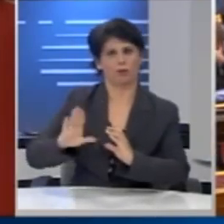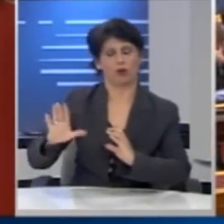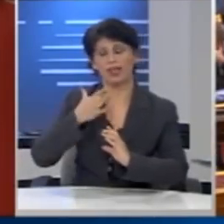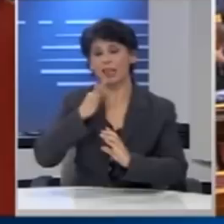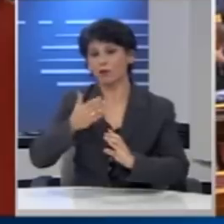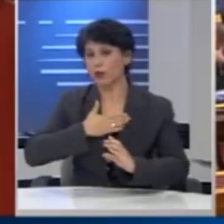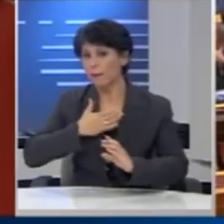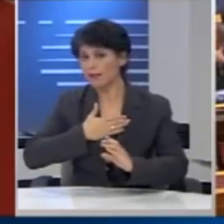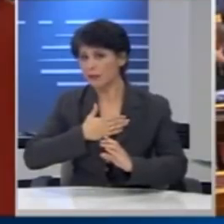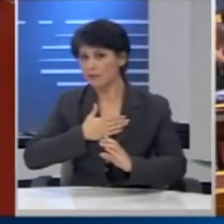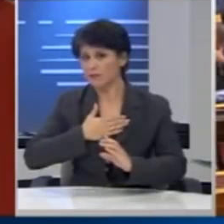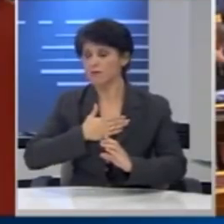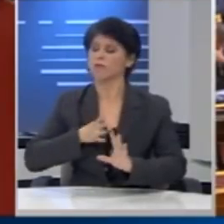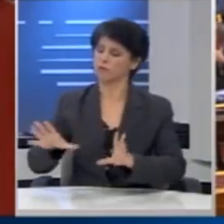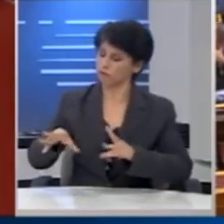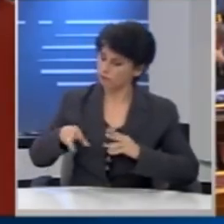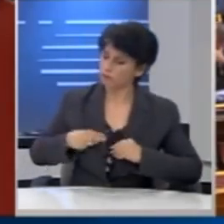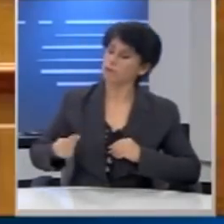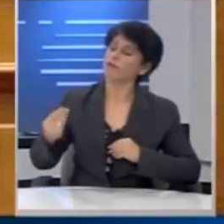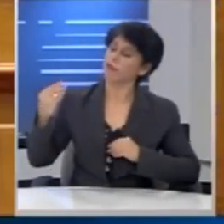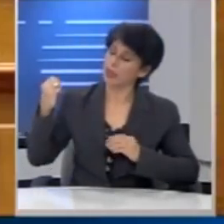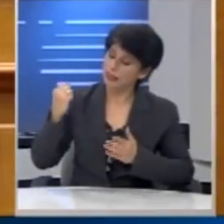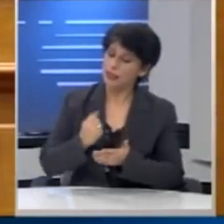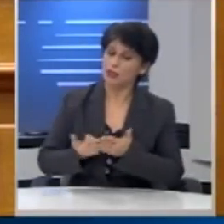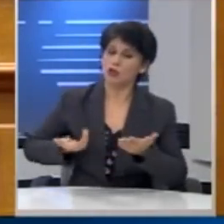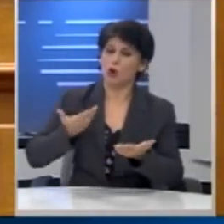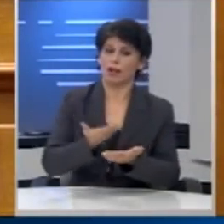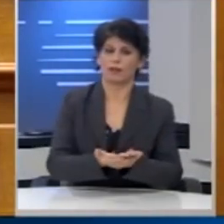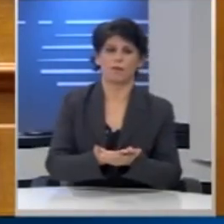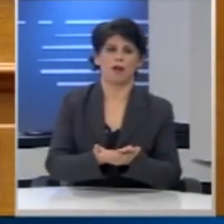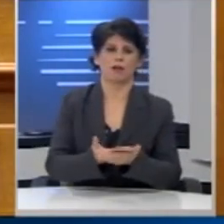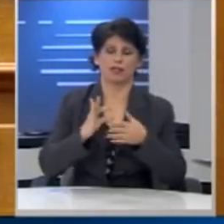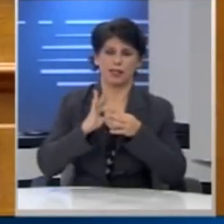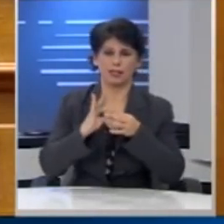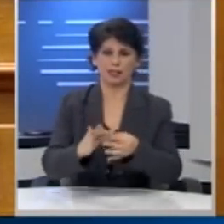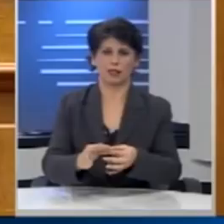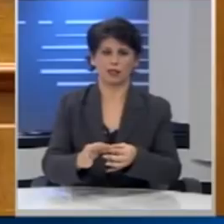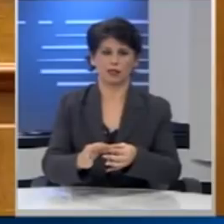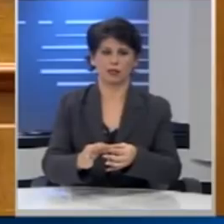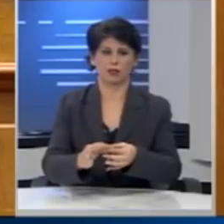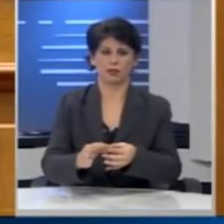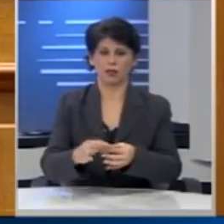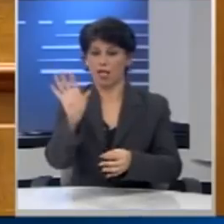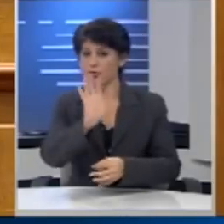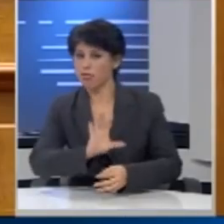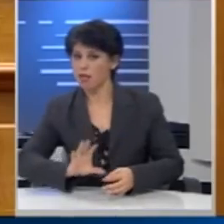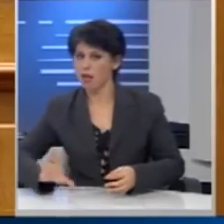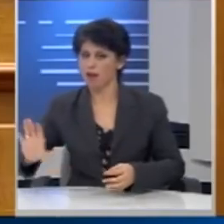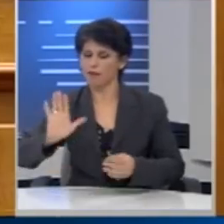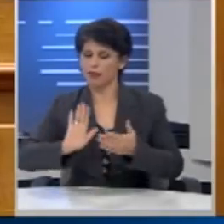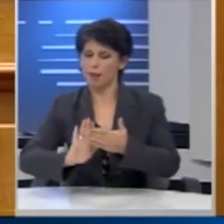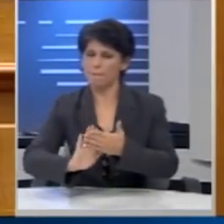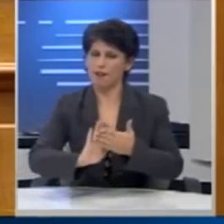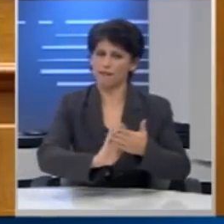αυτό και εμείς ανταποκρινόμαστε και στο αίτημα να συνεχιστούν οι ιδρυνευτικές επαφές. Αλλά